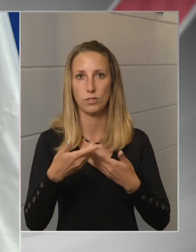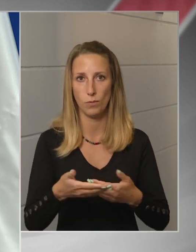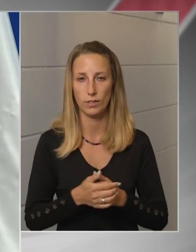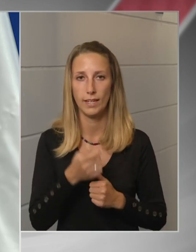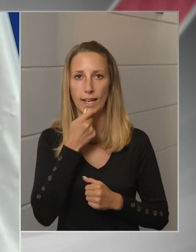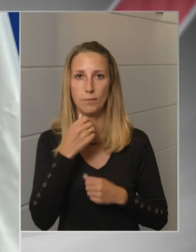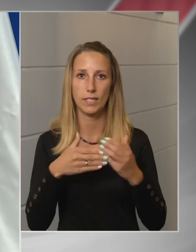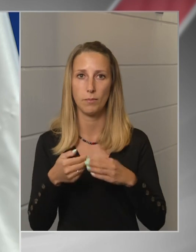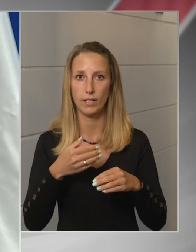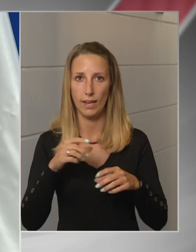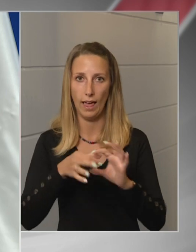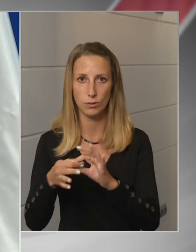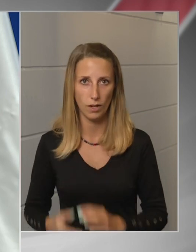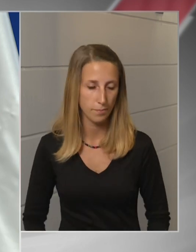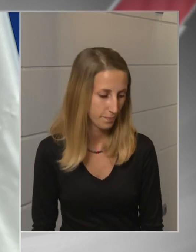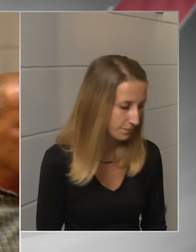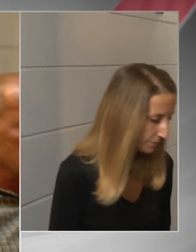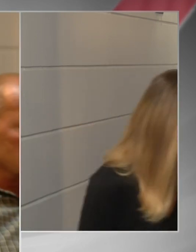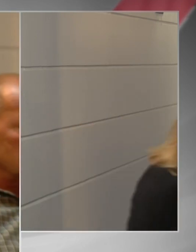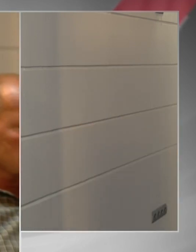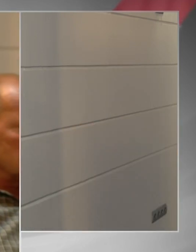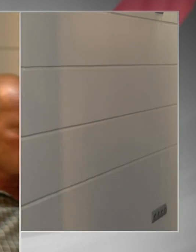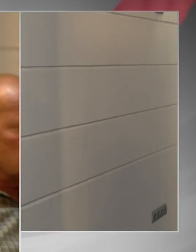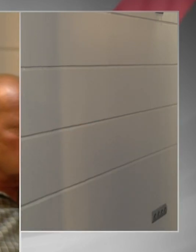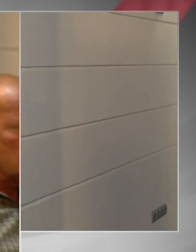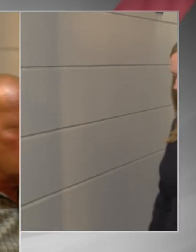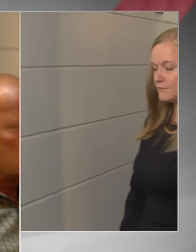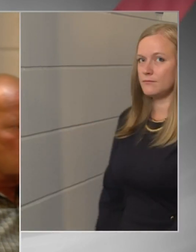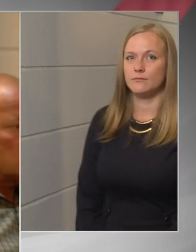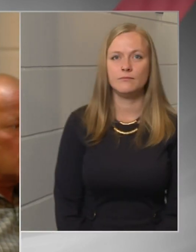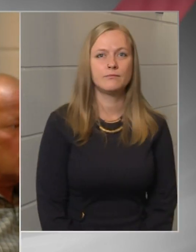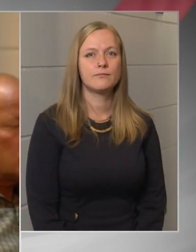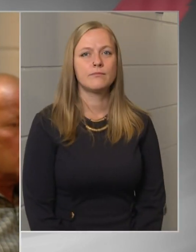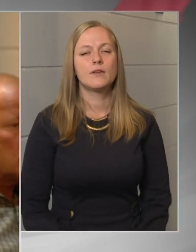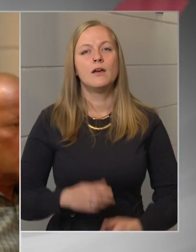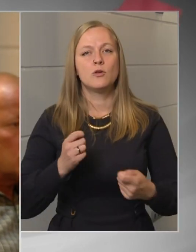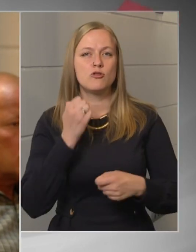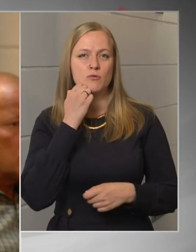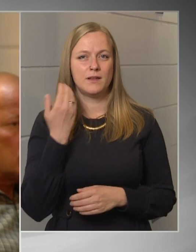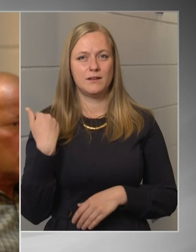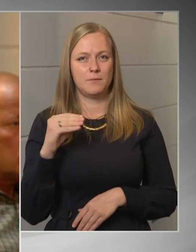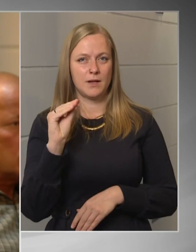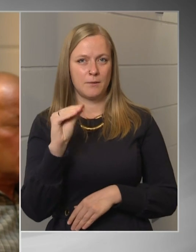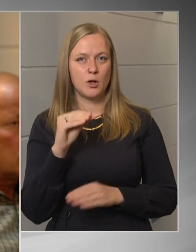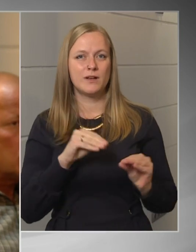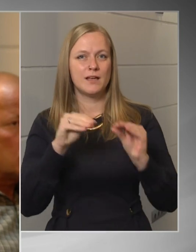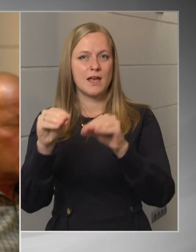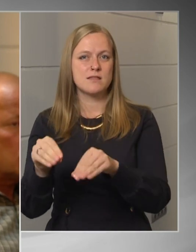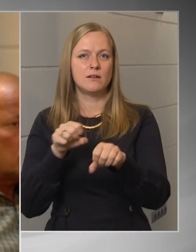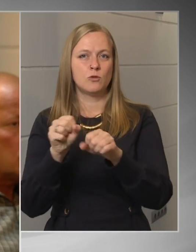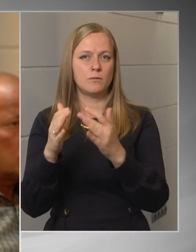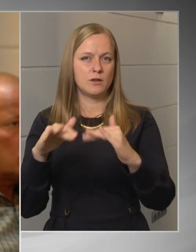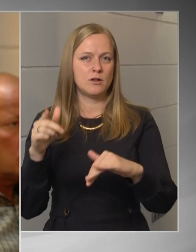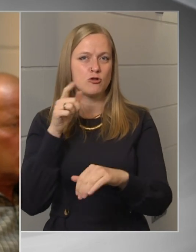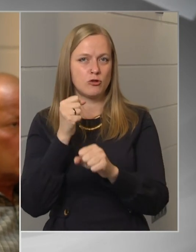élelmiszeripari láncokra. Kocsis Máté nemrég bejelentette, hogy kihelyezett frakcióülést tartanak majd a kormánypártok Esztergomban. Tudja